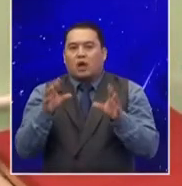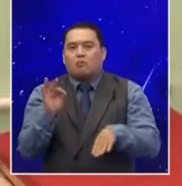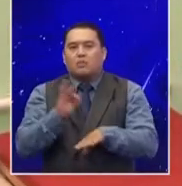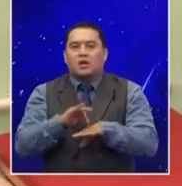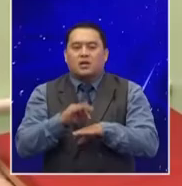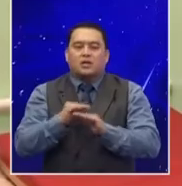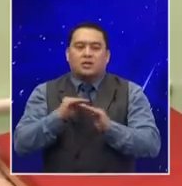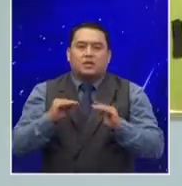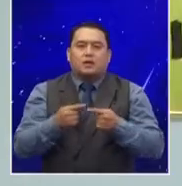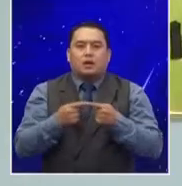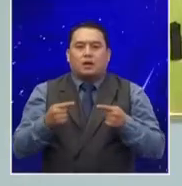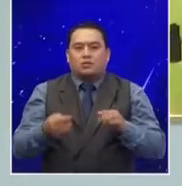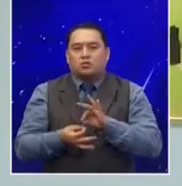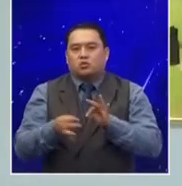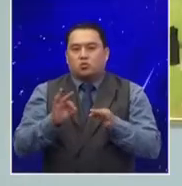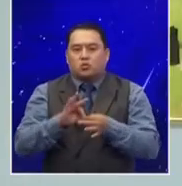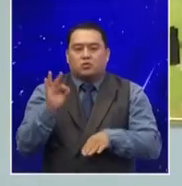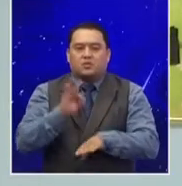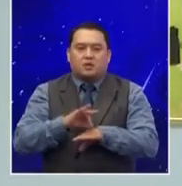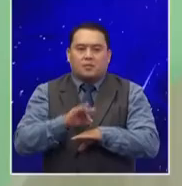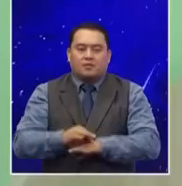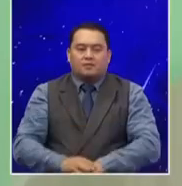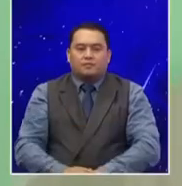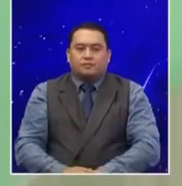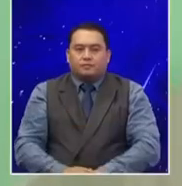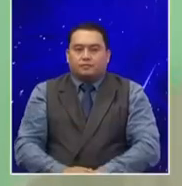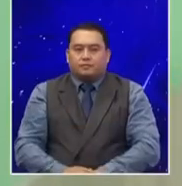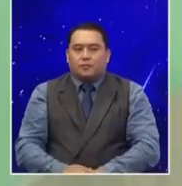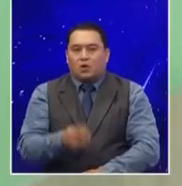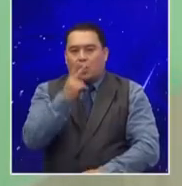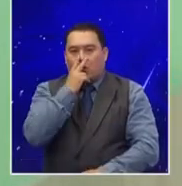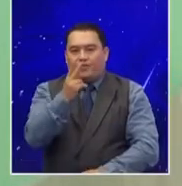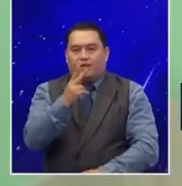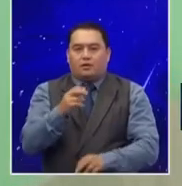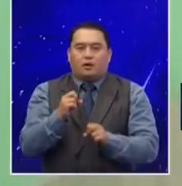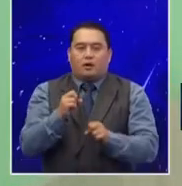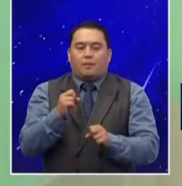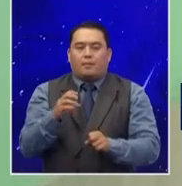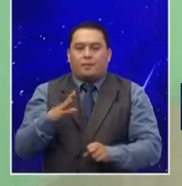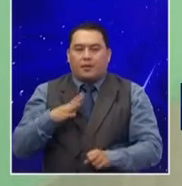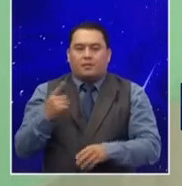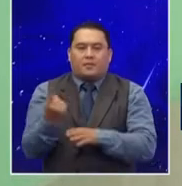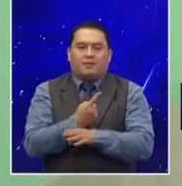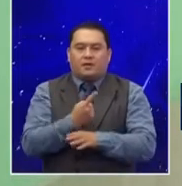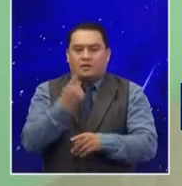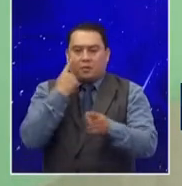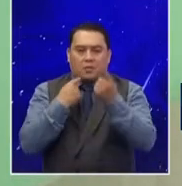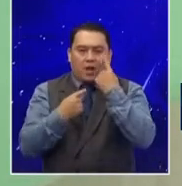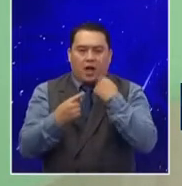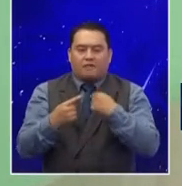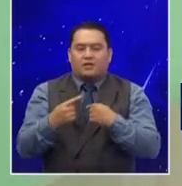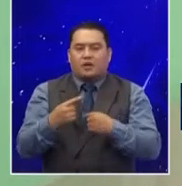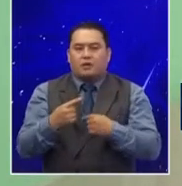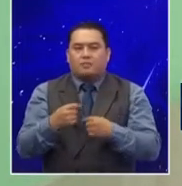детьми с различными сложными диагнозами. Когда увидела таких детей, плакали девочки, женщины,